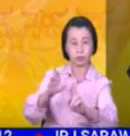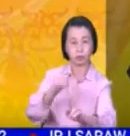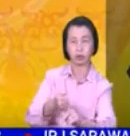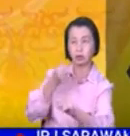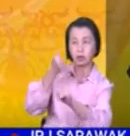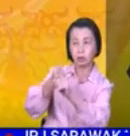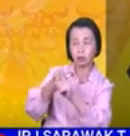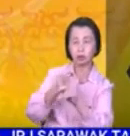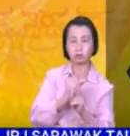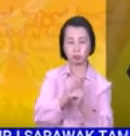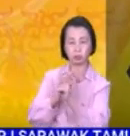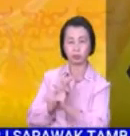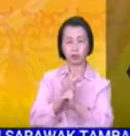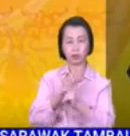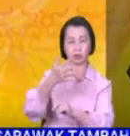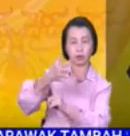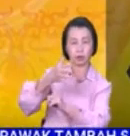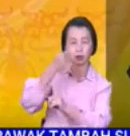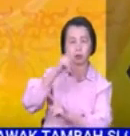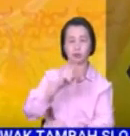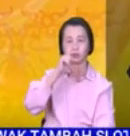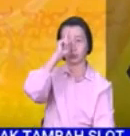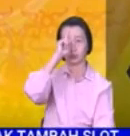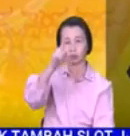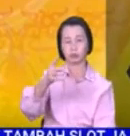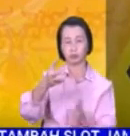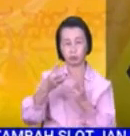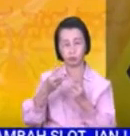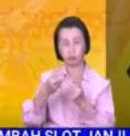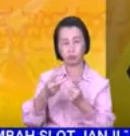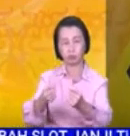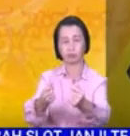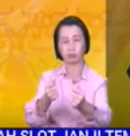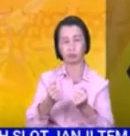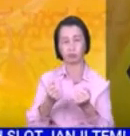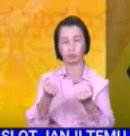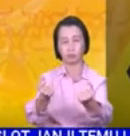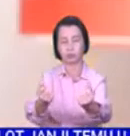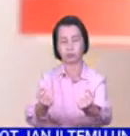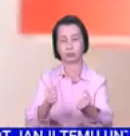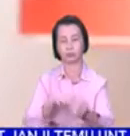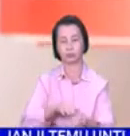dan arahan penjaga bendera bagi memastikan kelancaran pergerakan trafik.